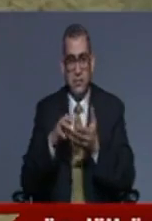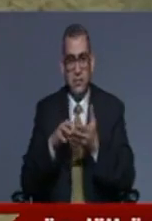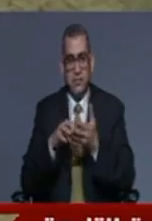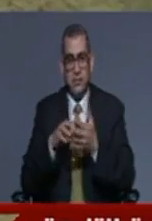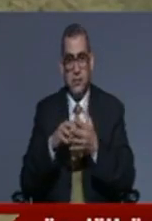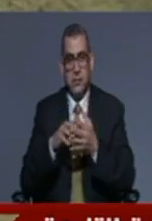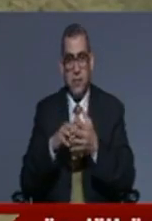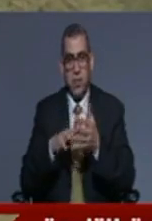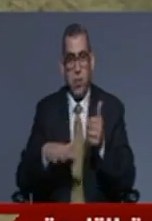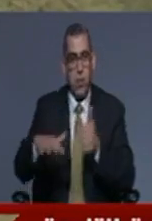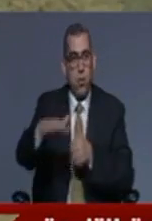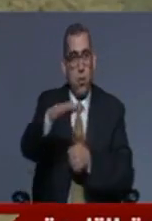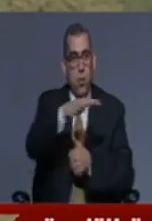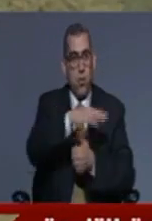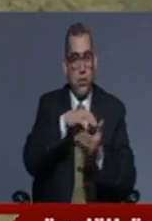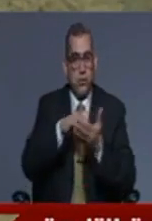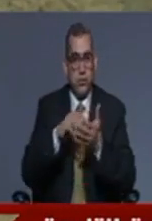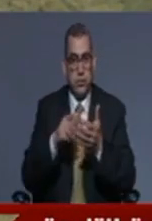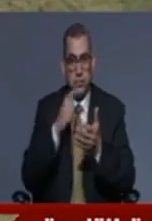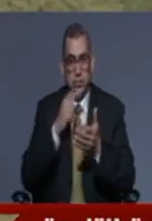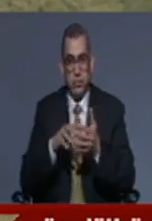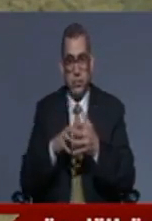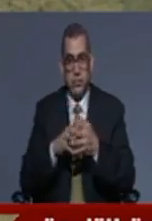وطنية في المدينة.